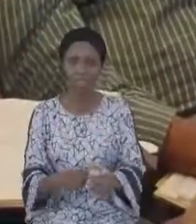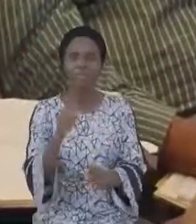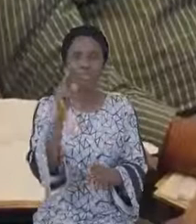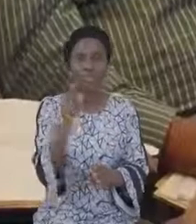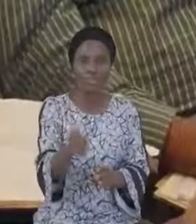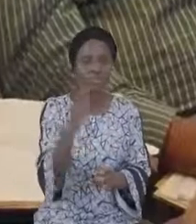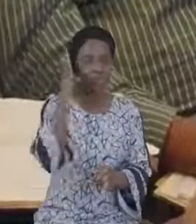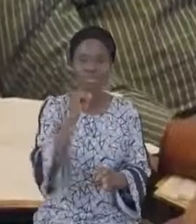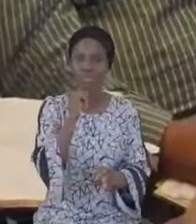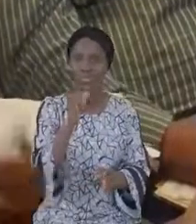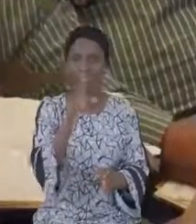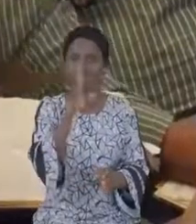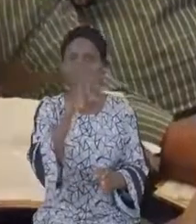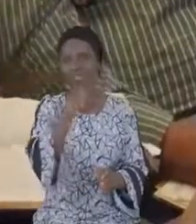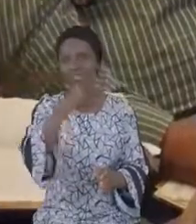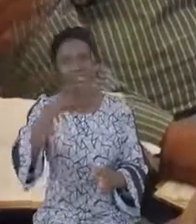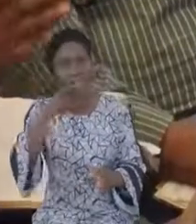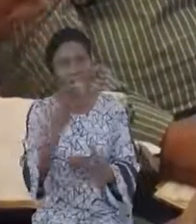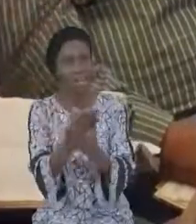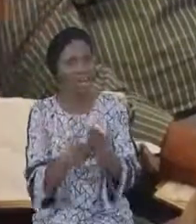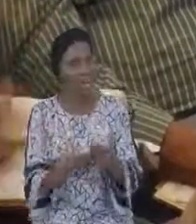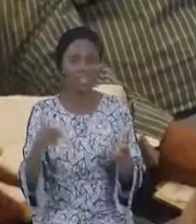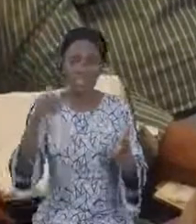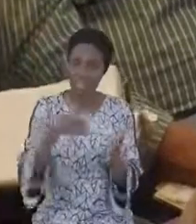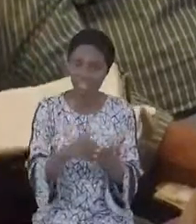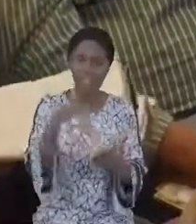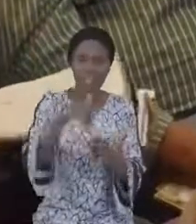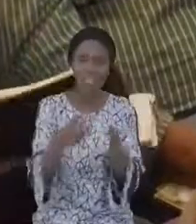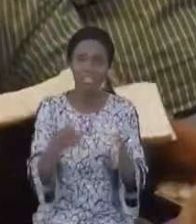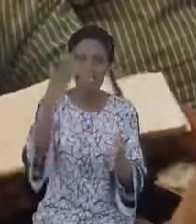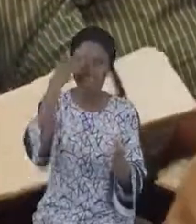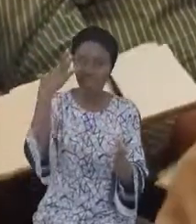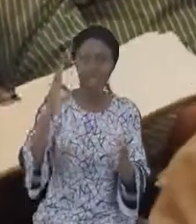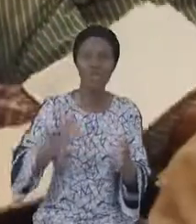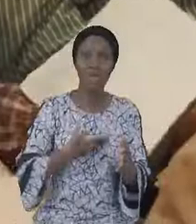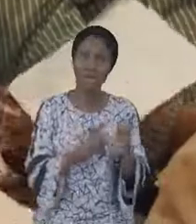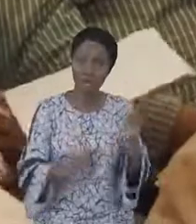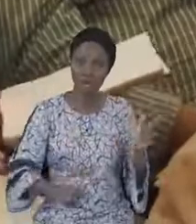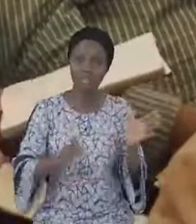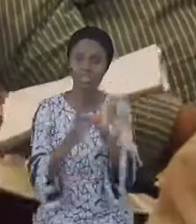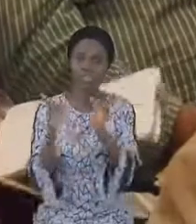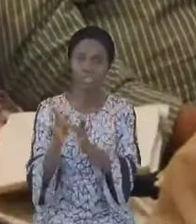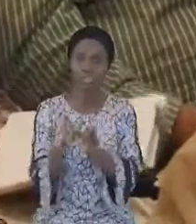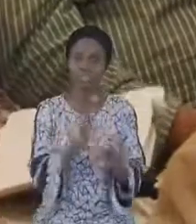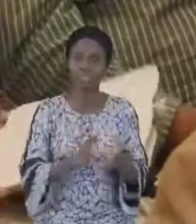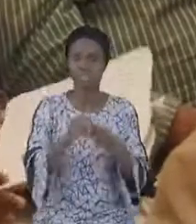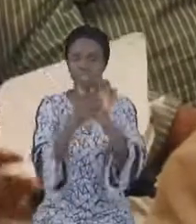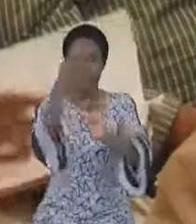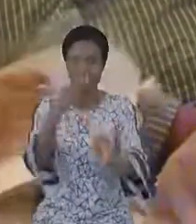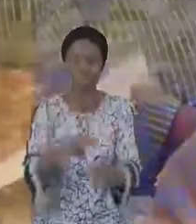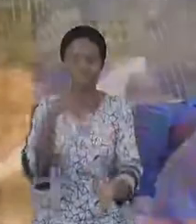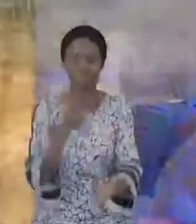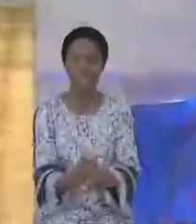Vous ne serez plus infructueux, stérile pour la connaissance de notre Seigneur